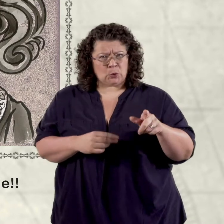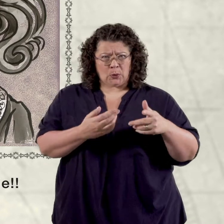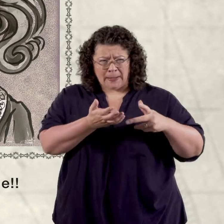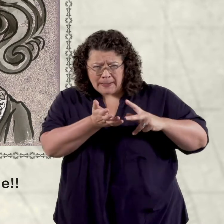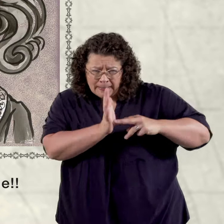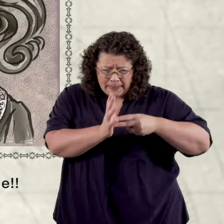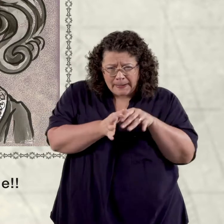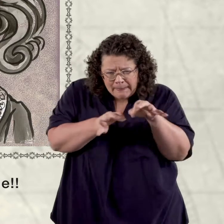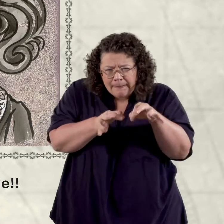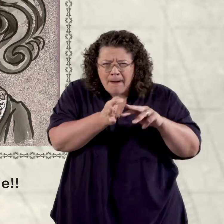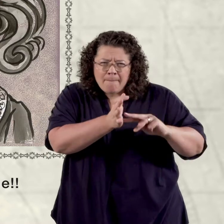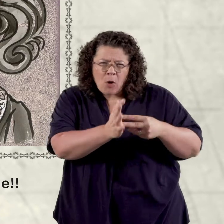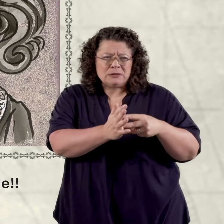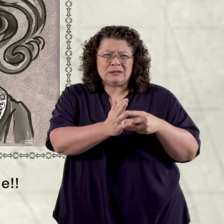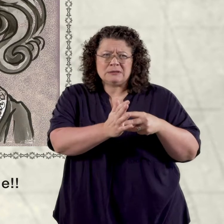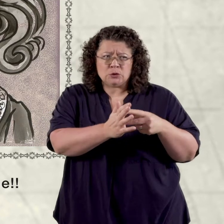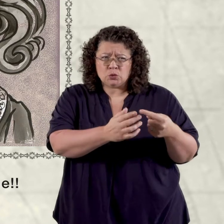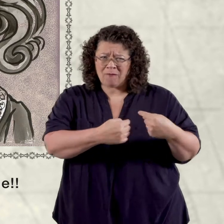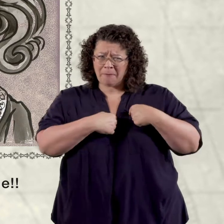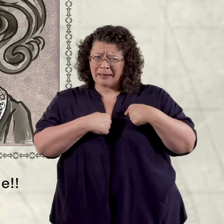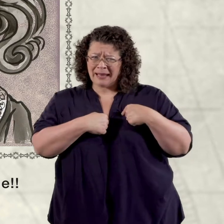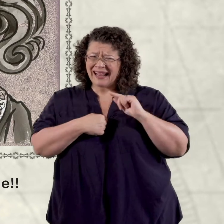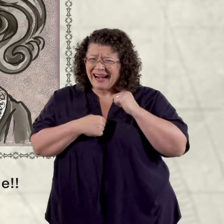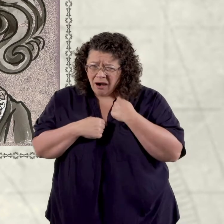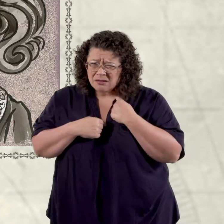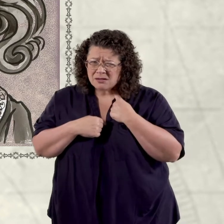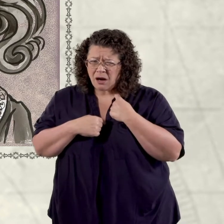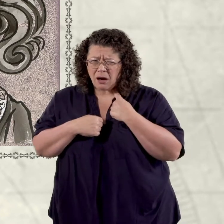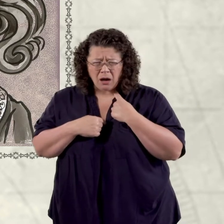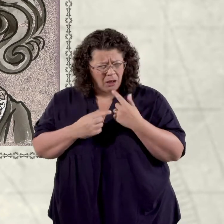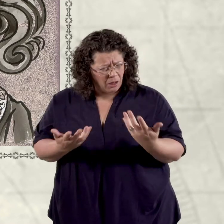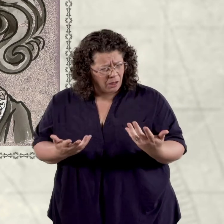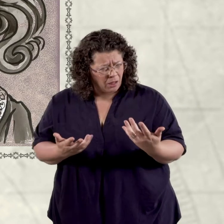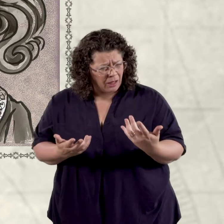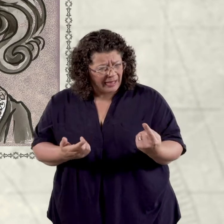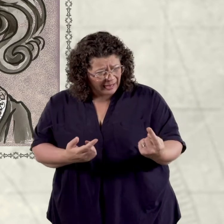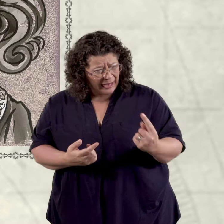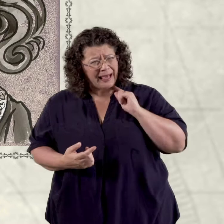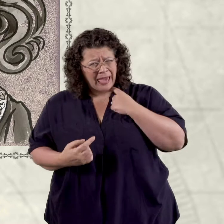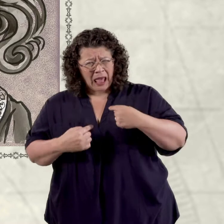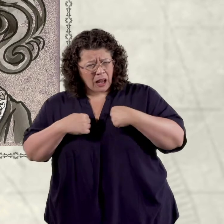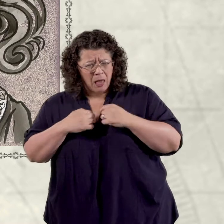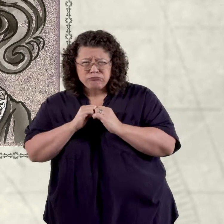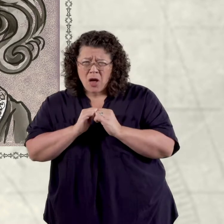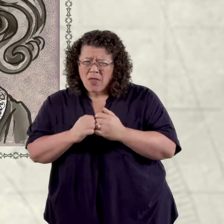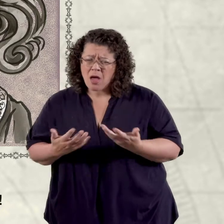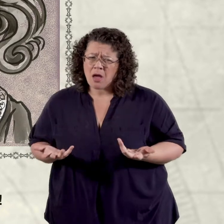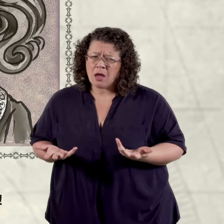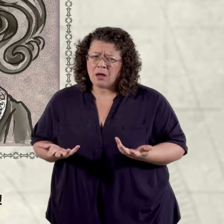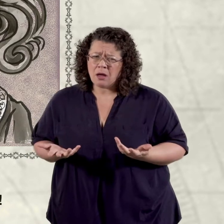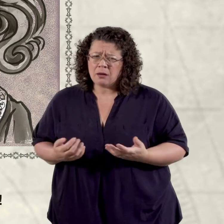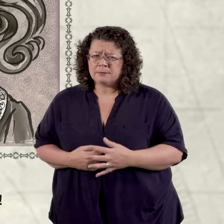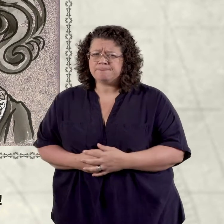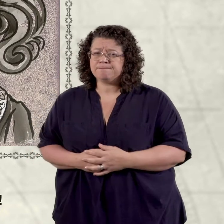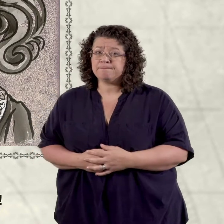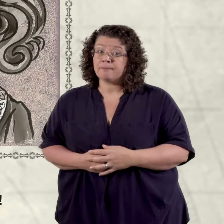i. Ie, lladd ei frawd. Wrth gwrs, nath y cynllun yna ddim gweithio. Ond cyn i mi